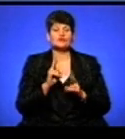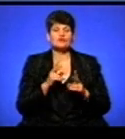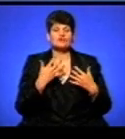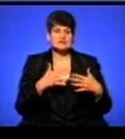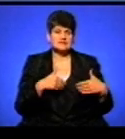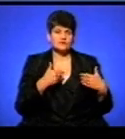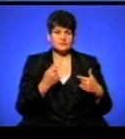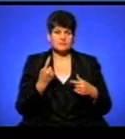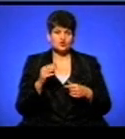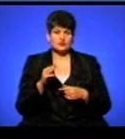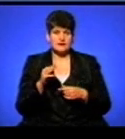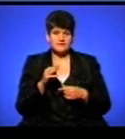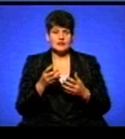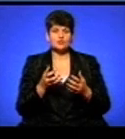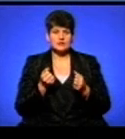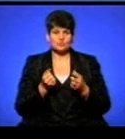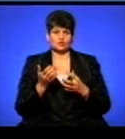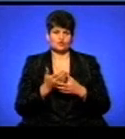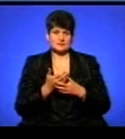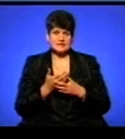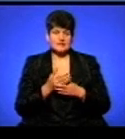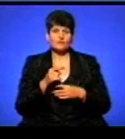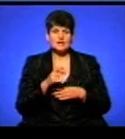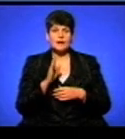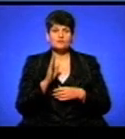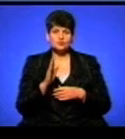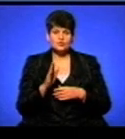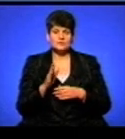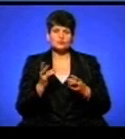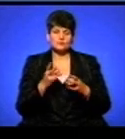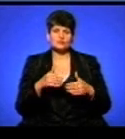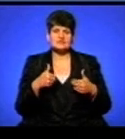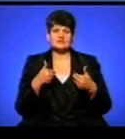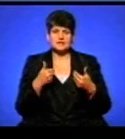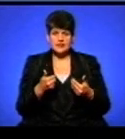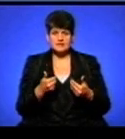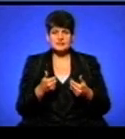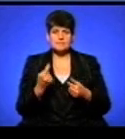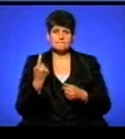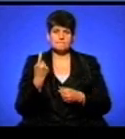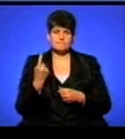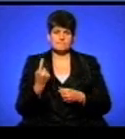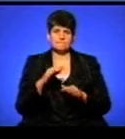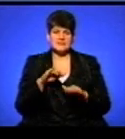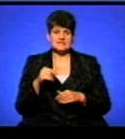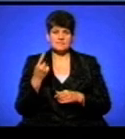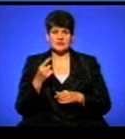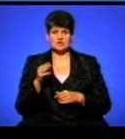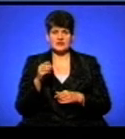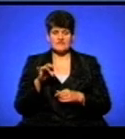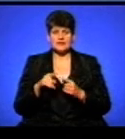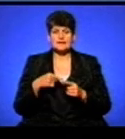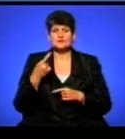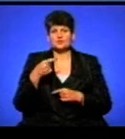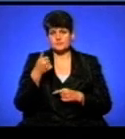1 травня і отримують субсидії, то вона буде, потрібно буде звертатися, знову ж таки, після 1 травня наступного